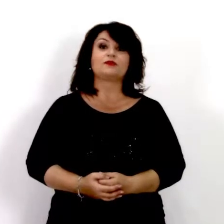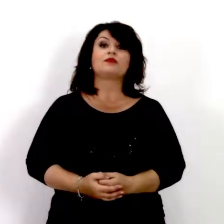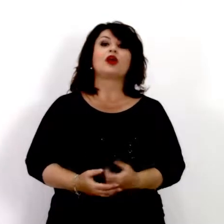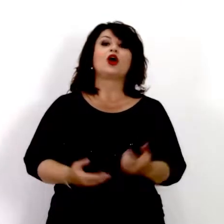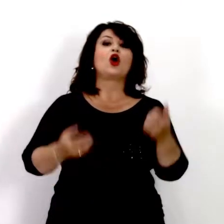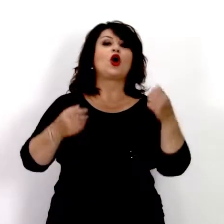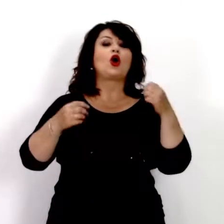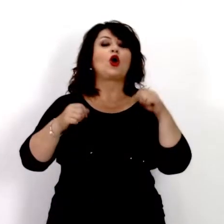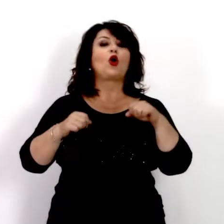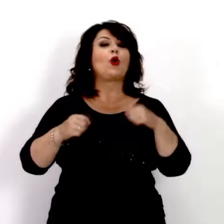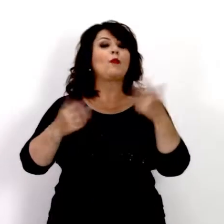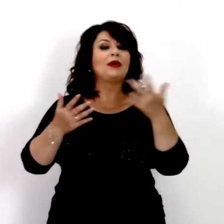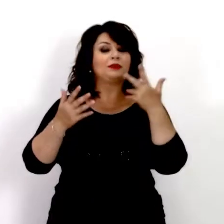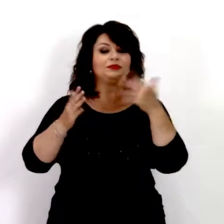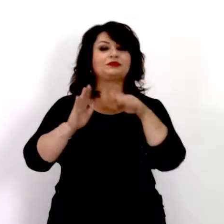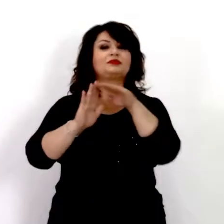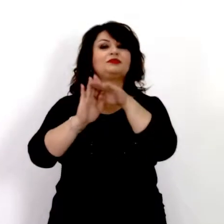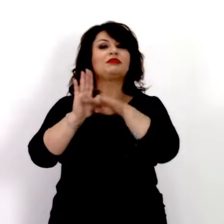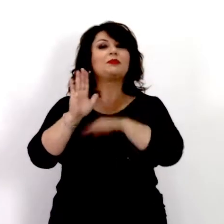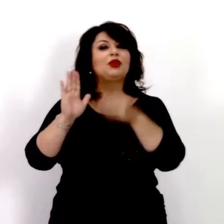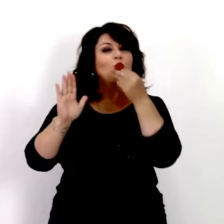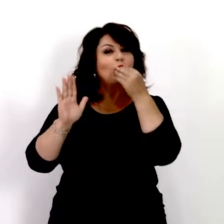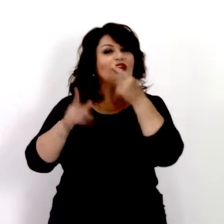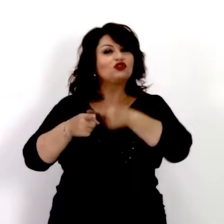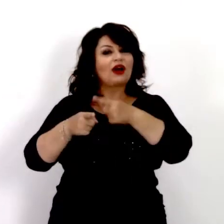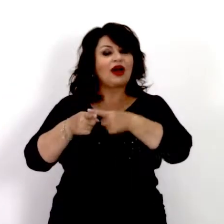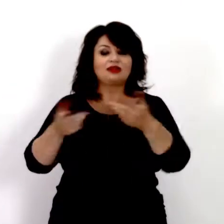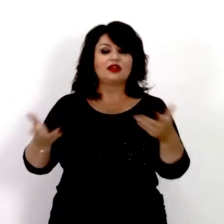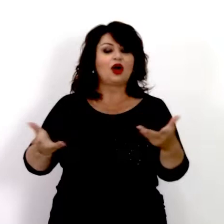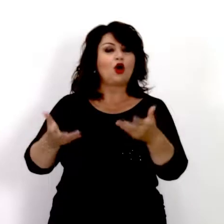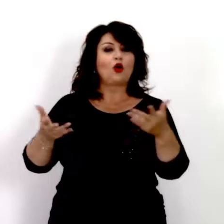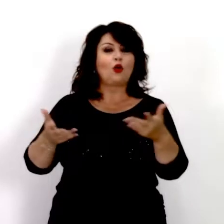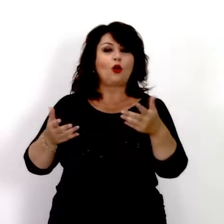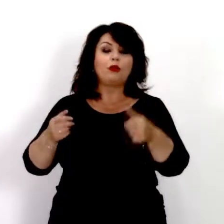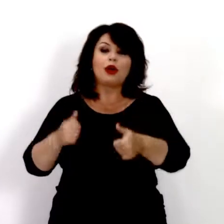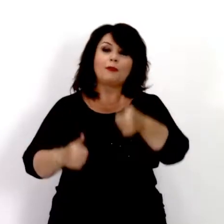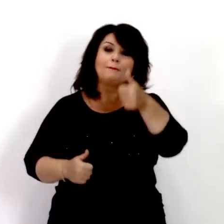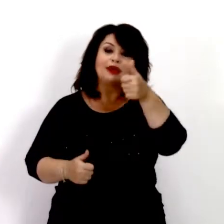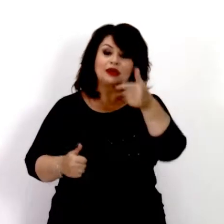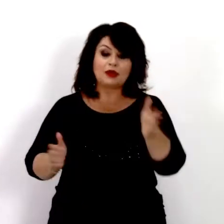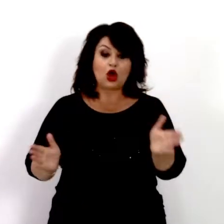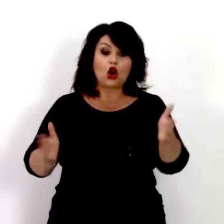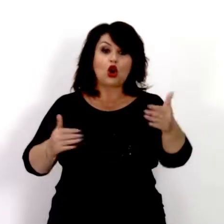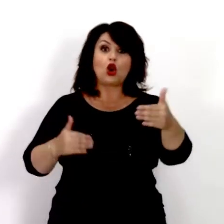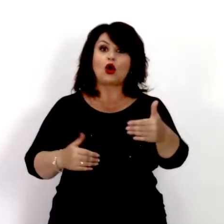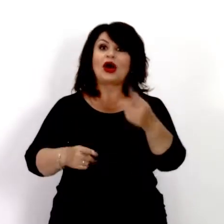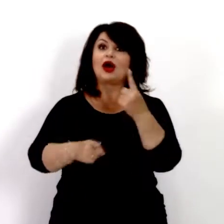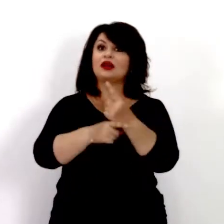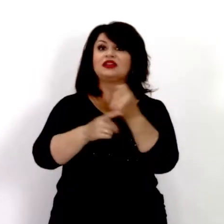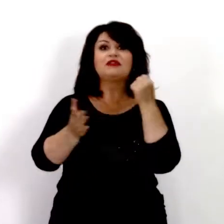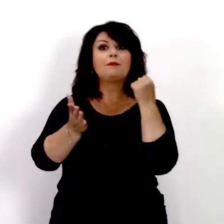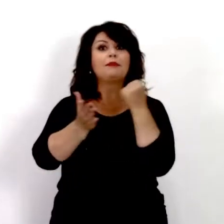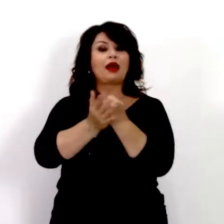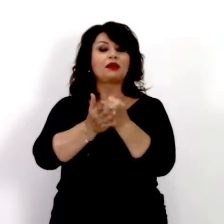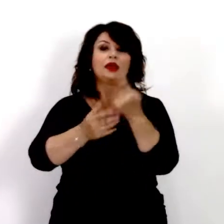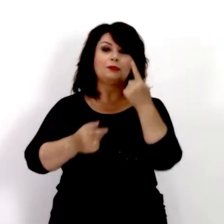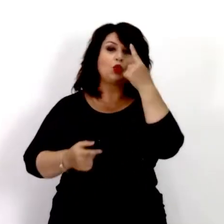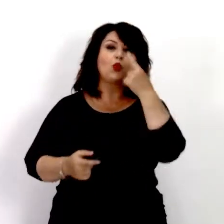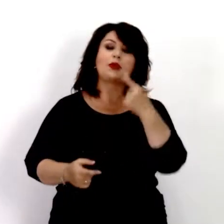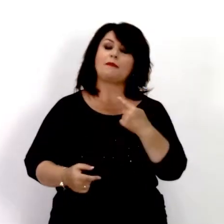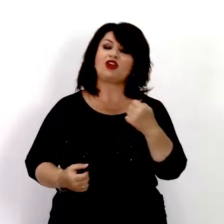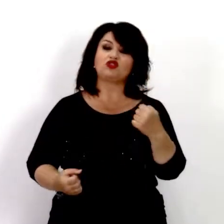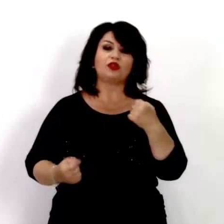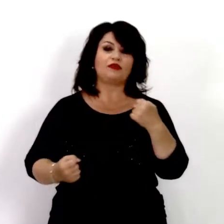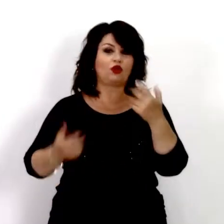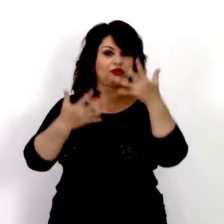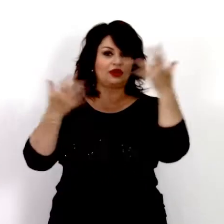Come si stila un menù di ristorante? Allora, innanzitutto il nostro locale deve avere un brand e un'immagine forte e chiara. Dobbiamo